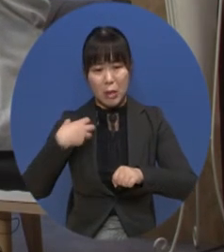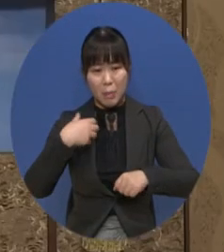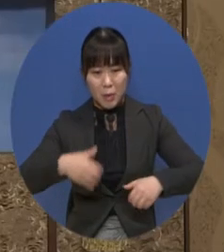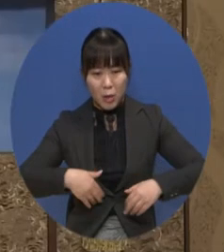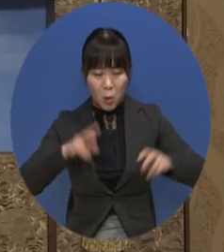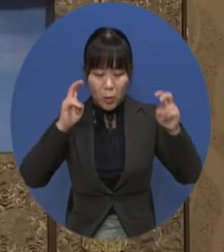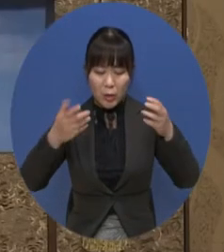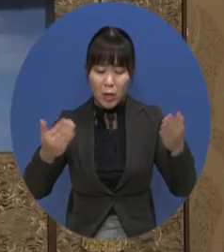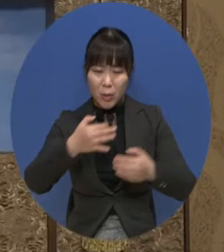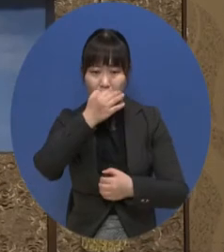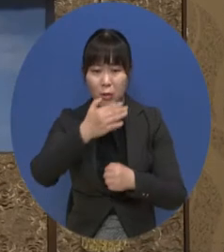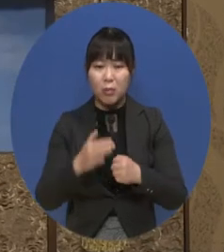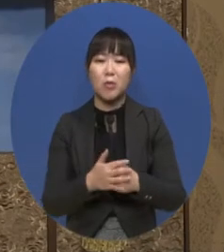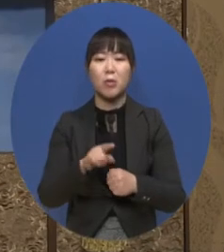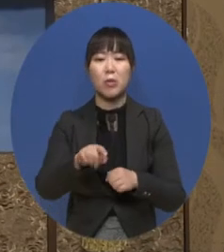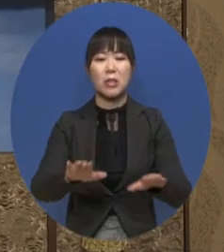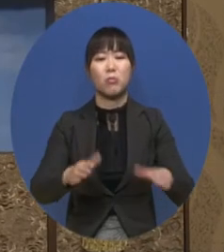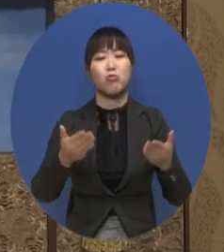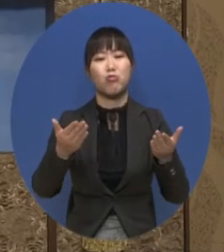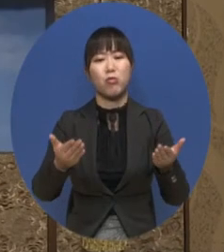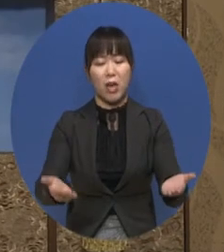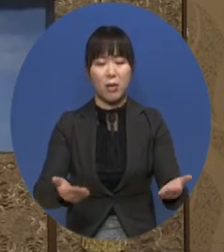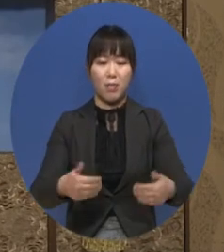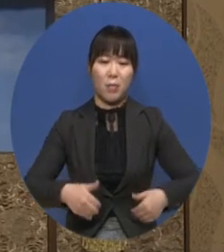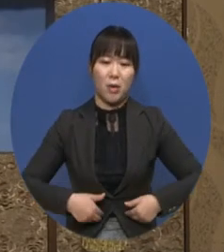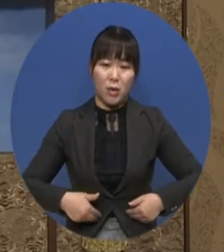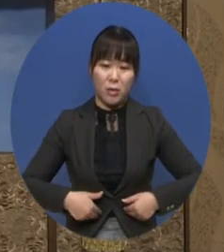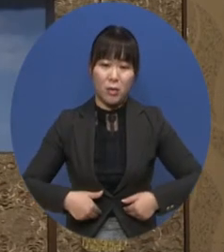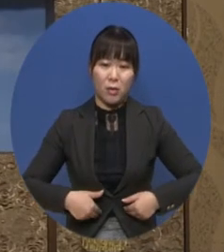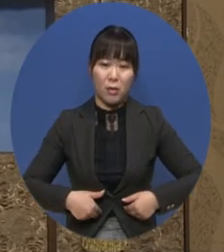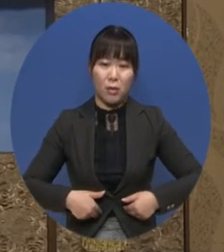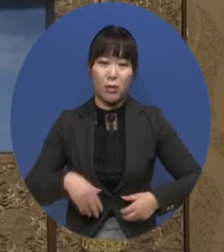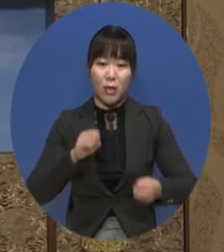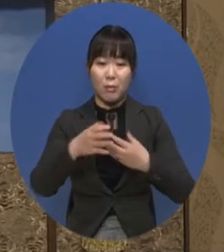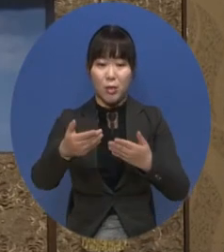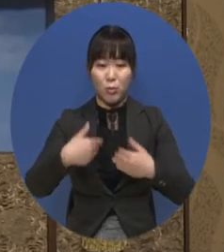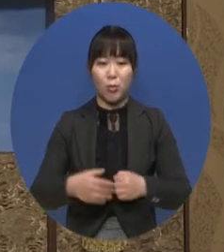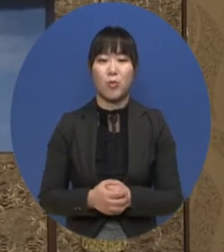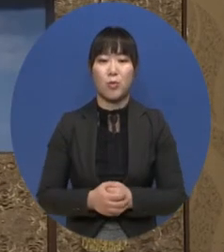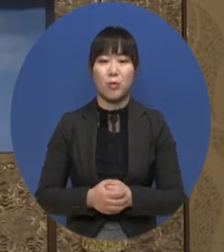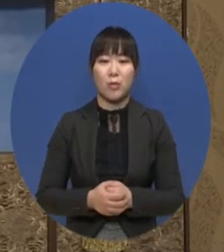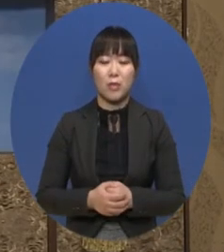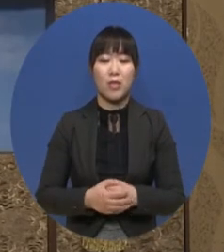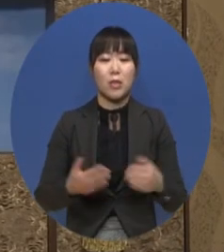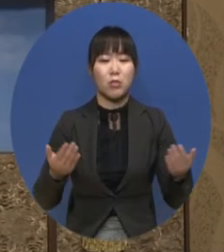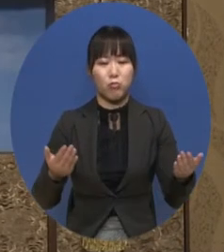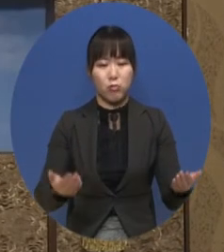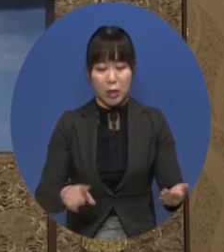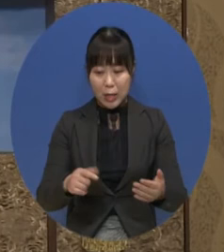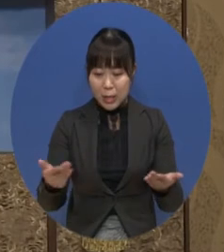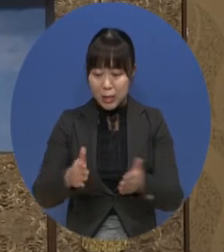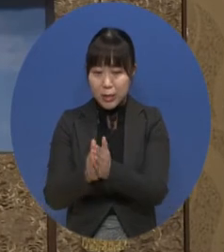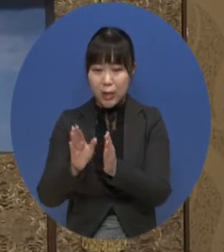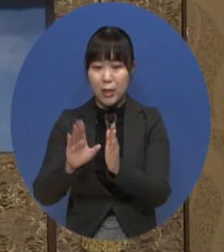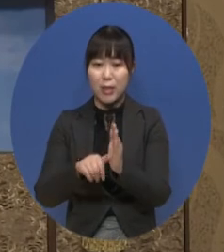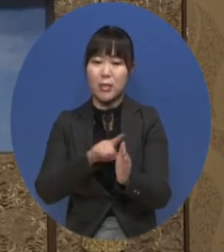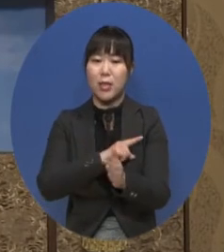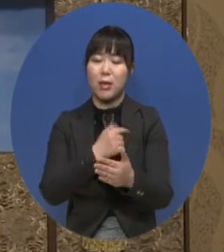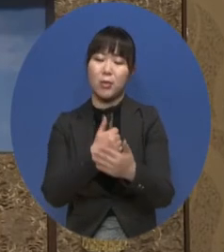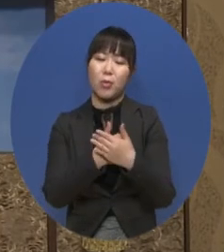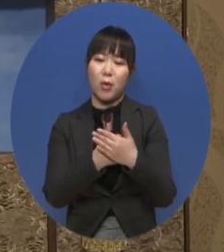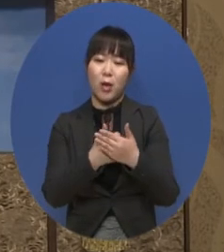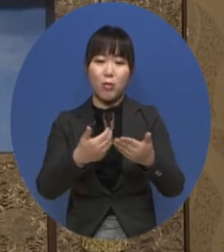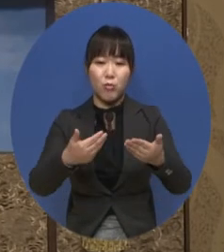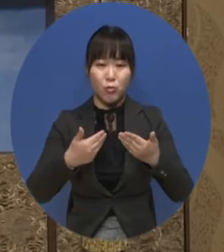힘들어 하니까 너는 지금은 쉬어야 하는 게 답이다라고 얘기를 해줬고, 그리고 쉬고 이 일을 시작하는데 가장 큰